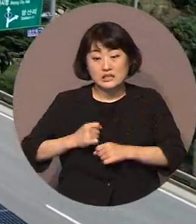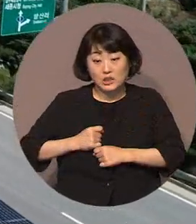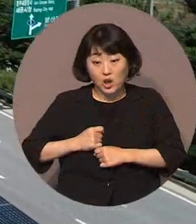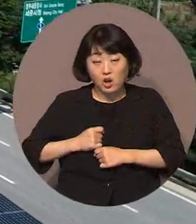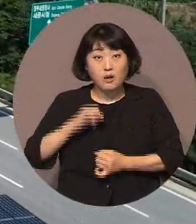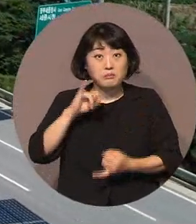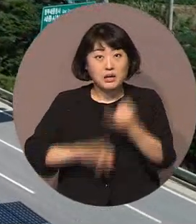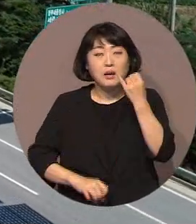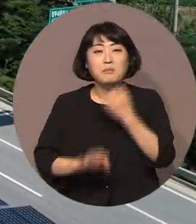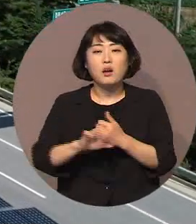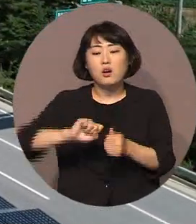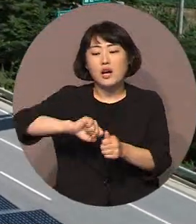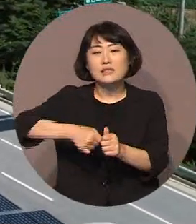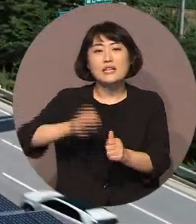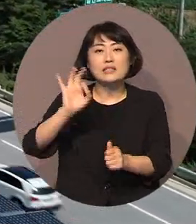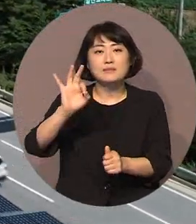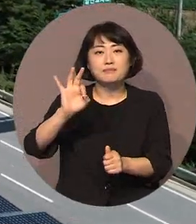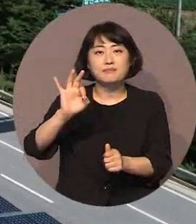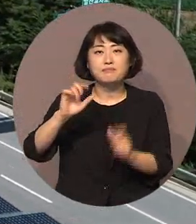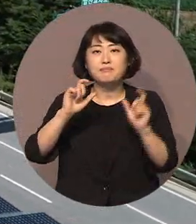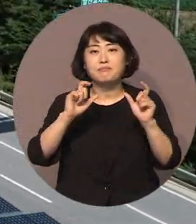지키지 않으면 이행 강제금이 부과됩니다